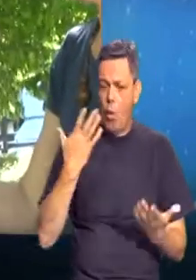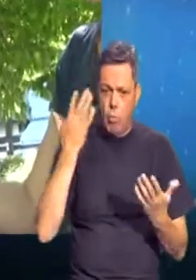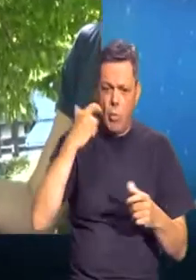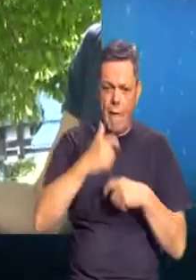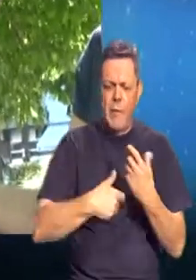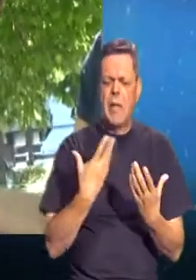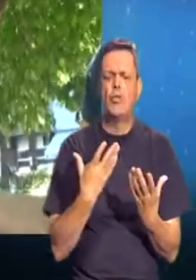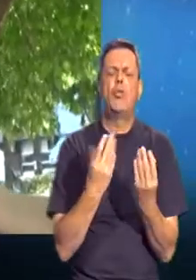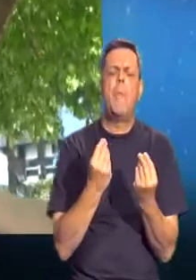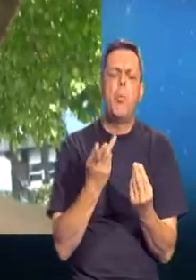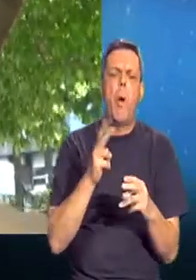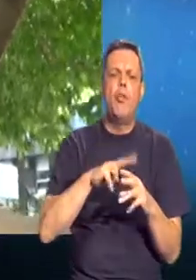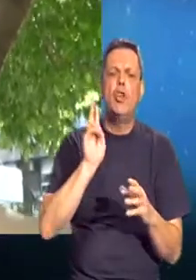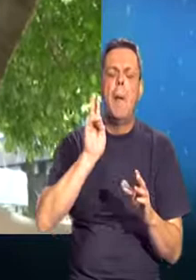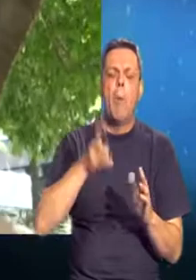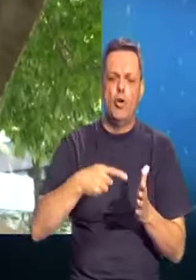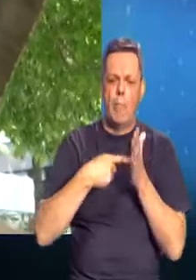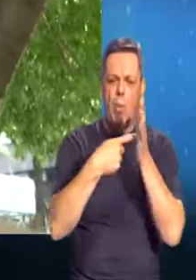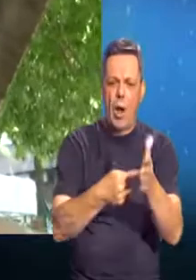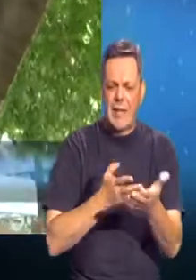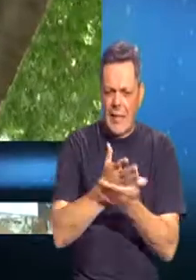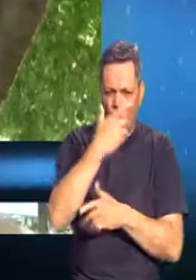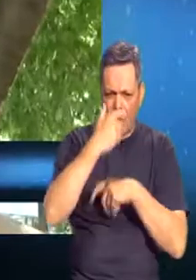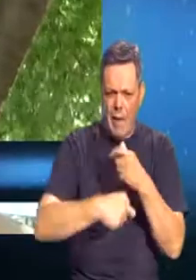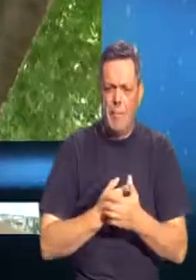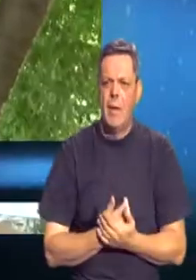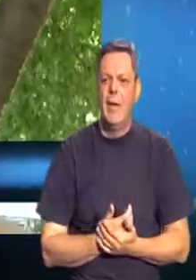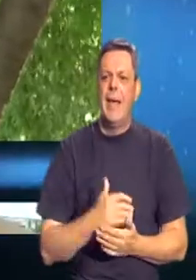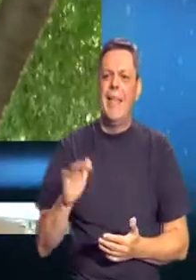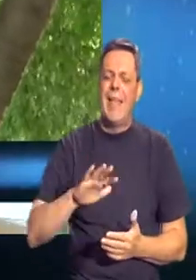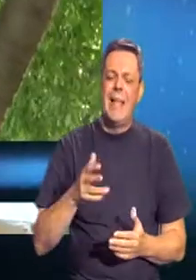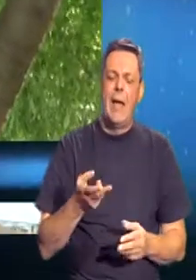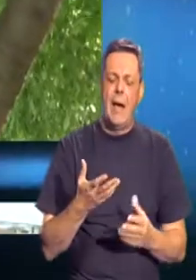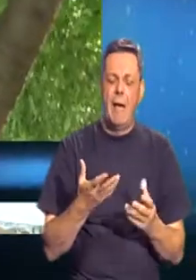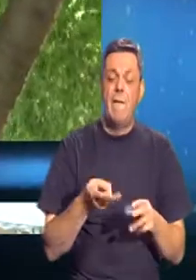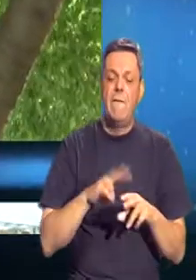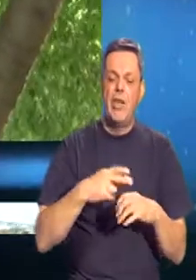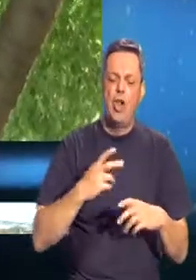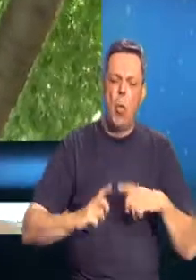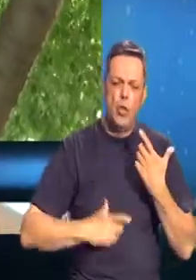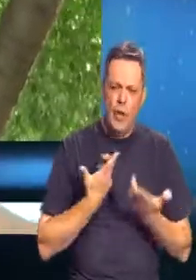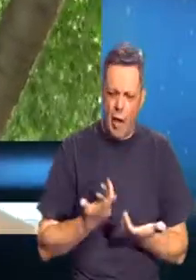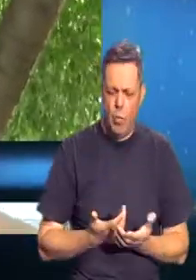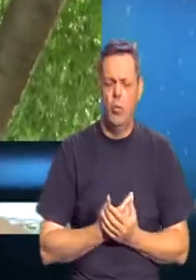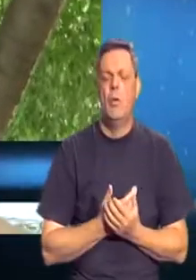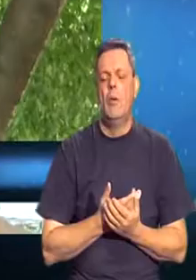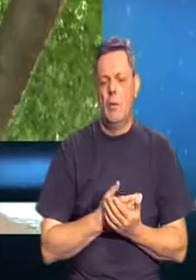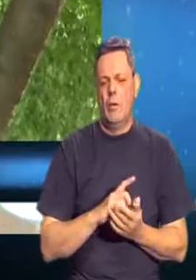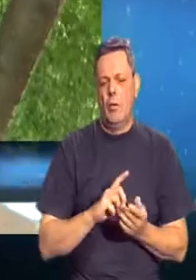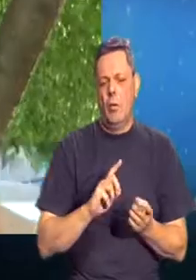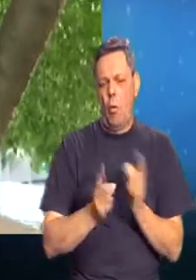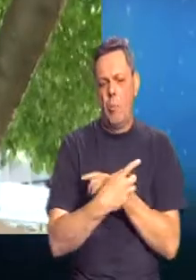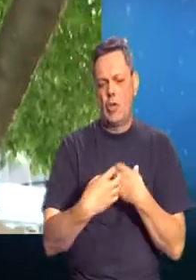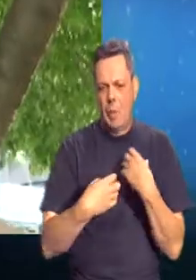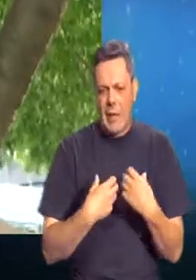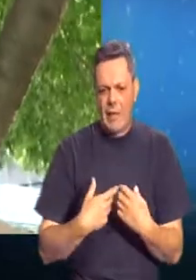film, jer se puno više toga može prikazati kroz film. Djeca puno više uživaju nego na samoj predstavi jer imaju